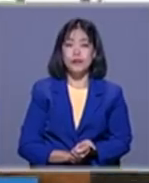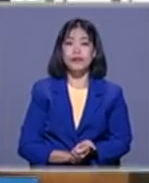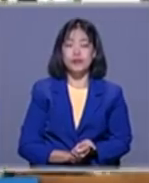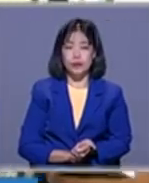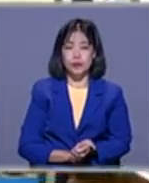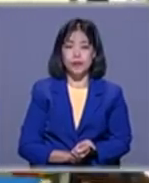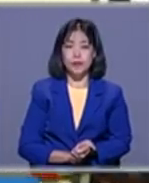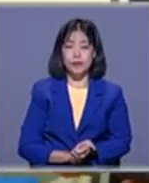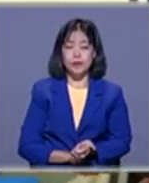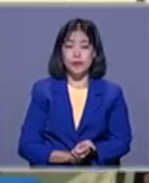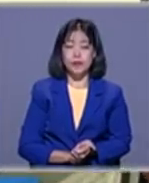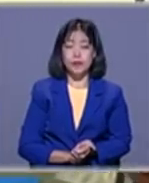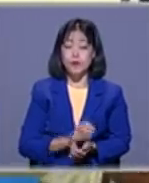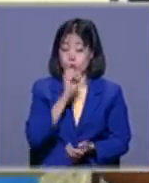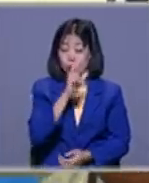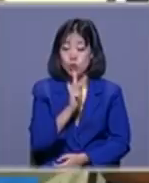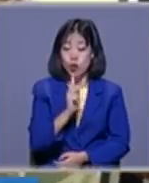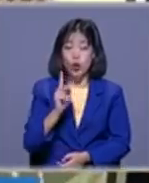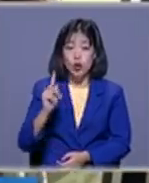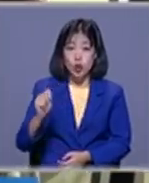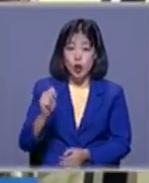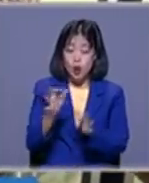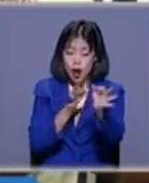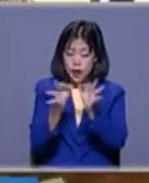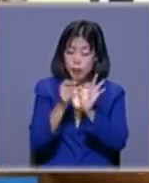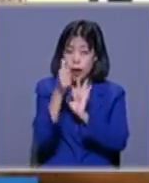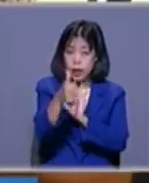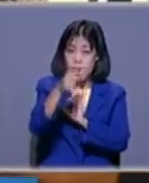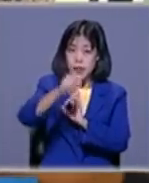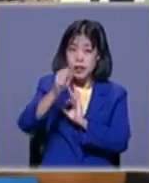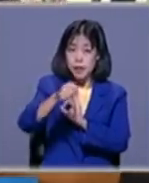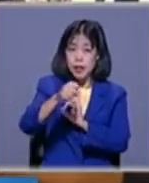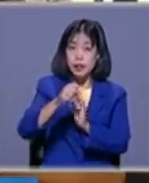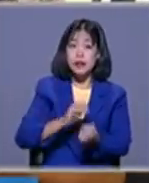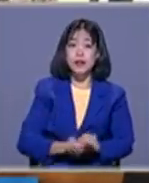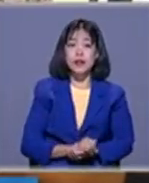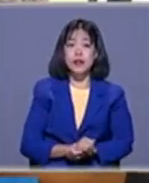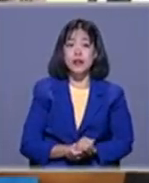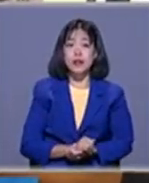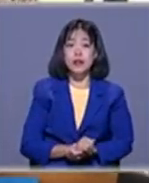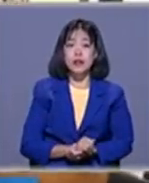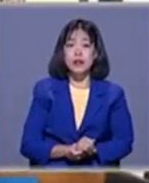แต่อาจารย์คะแต่อย่างนี้จริงๆเราคุยกับกกต.สามารถที่จะชี้แจงสามารถที่จะชี้ไปได้เองเลยใช่ไ